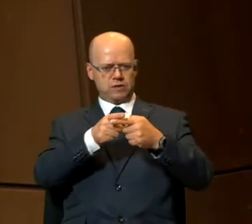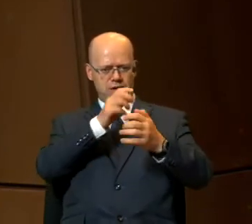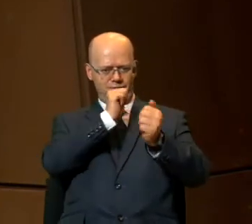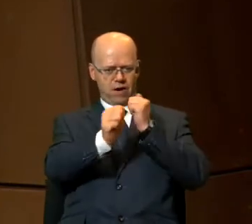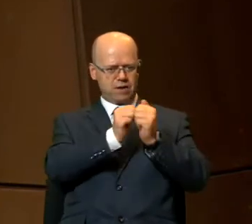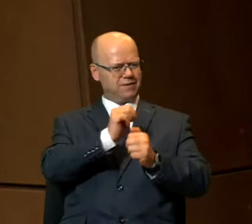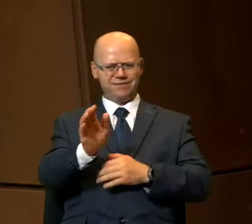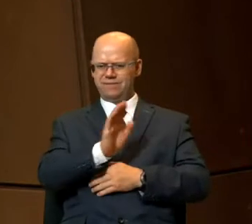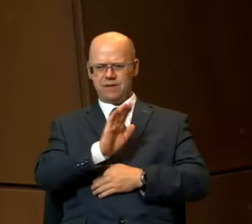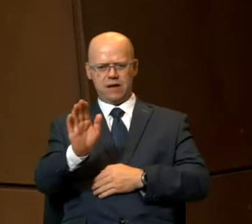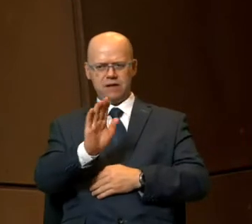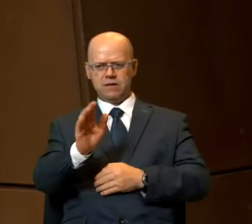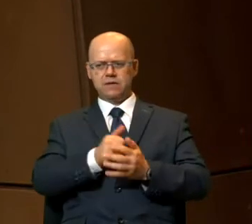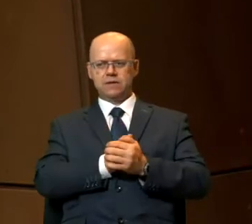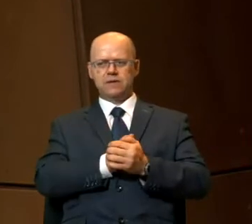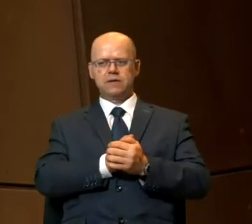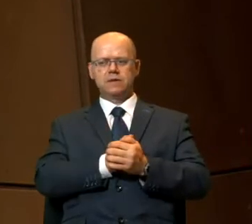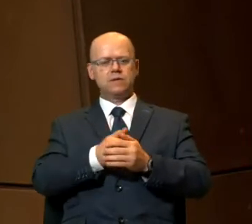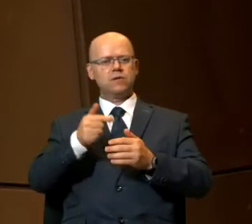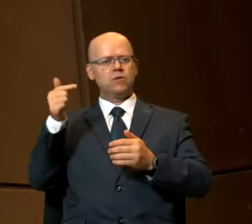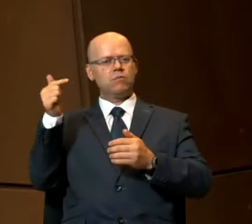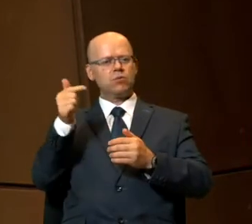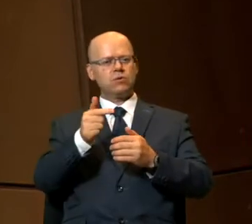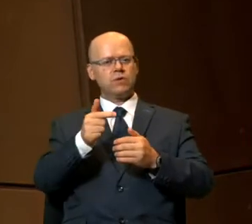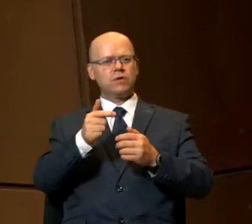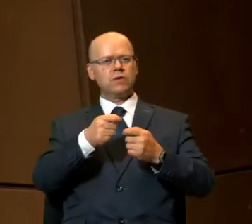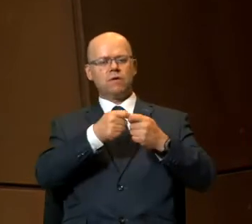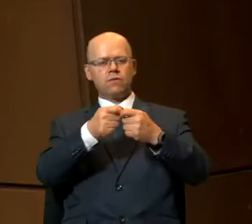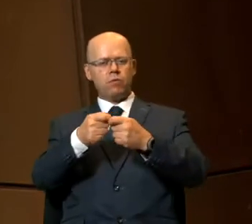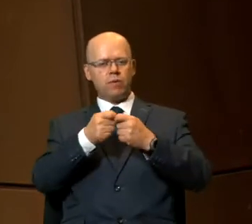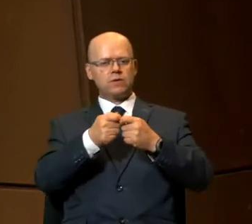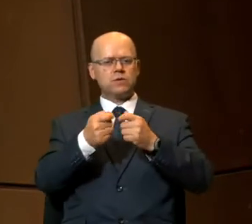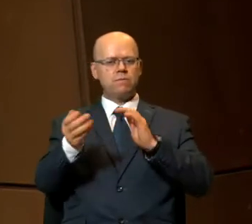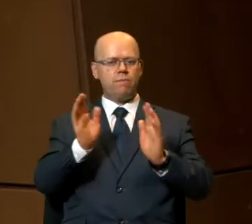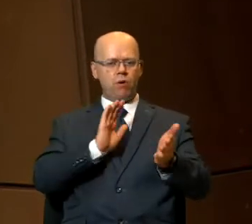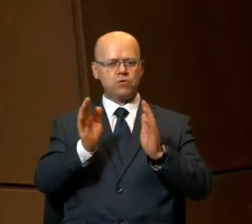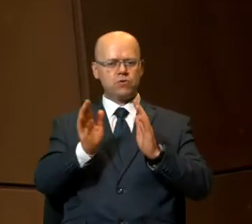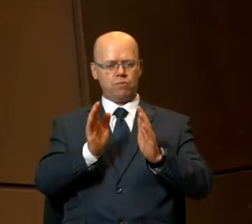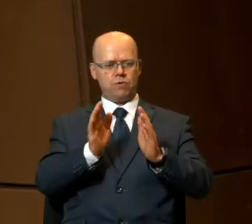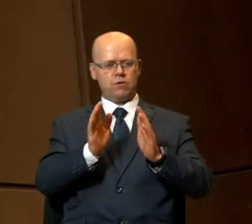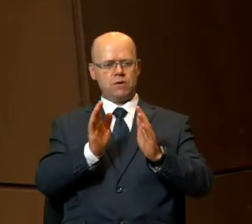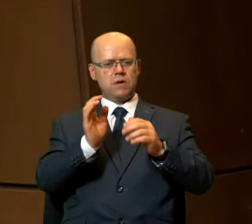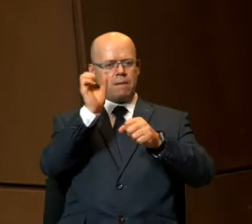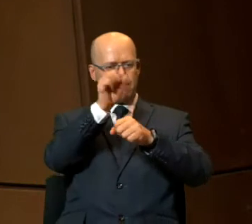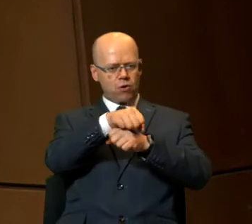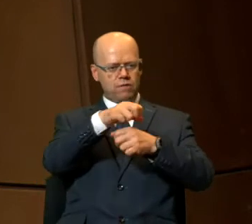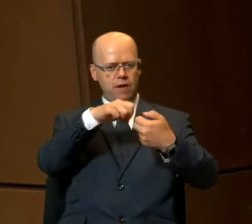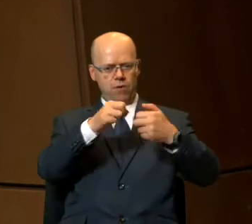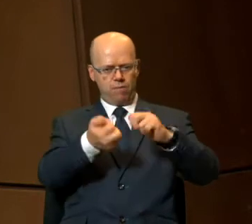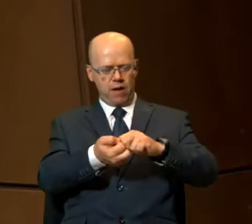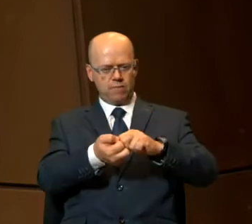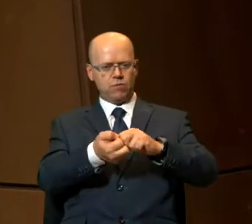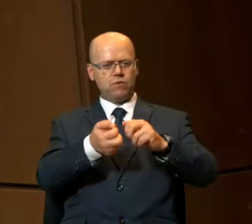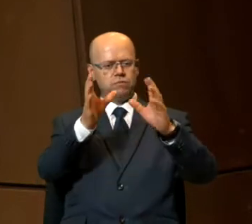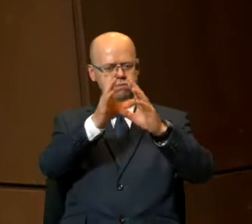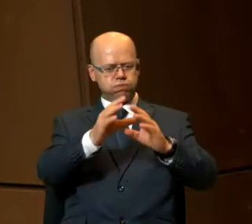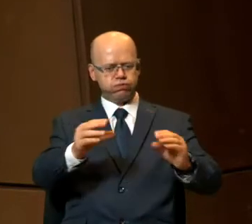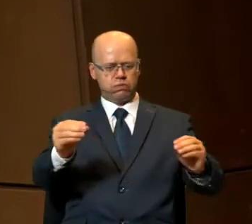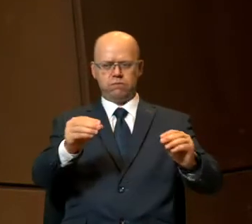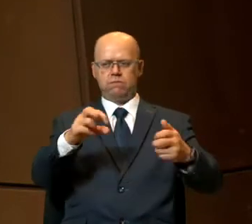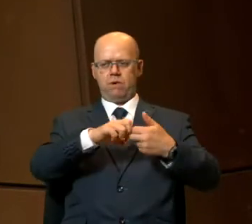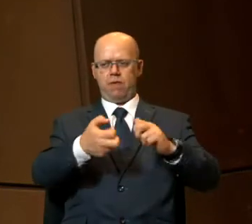że te grupy są i tak wrogami. Muszą wypracować pewien tryb radzenia sobie ze sobą i radzenia sobie z konfliktem interesów i